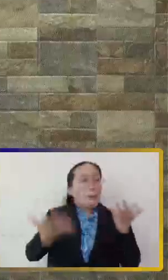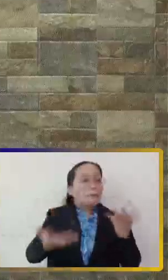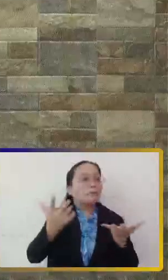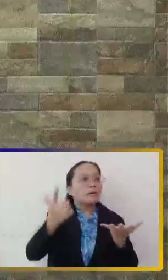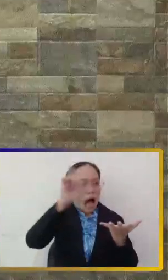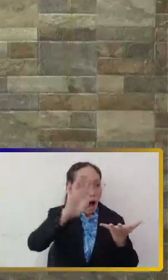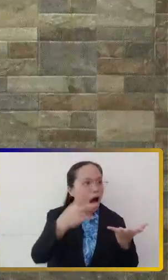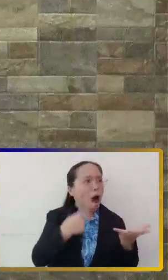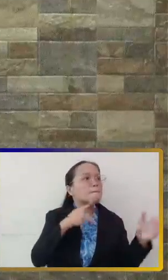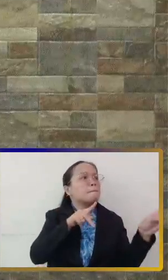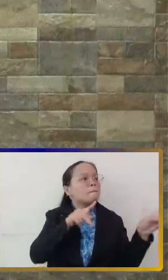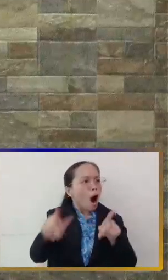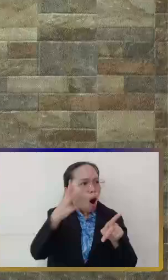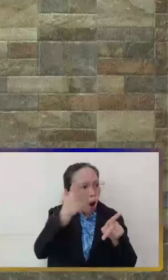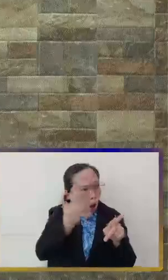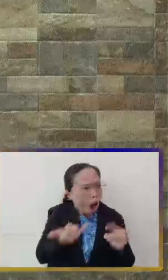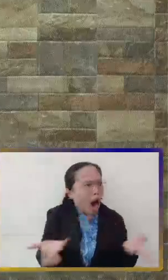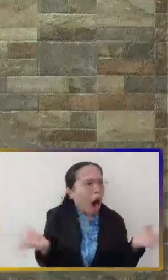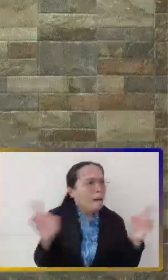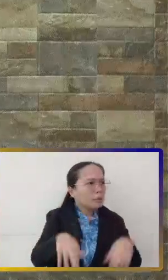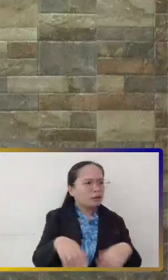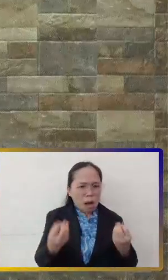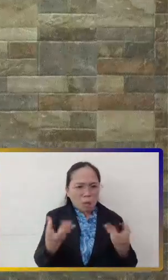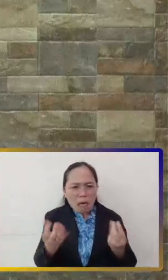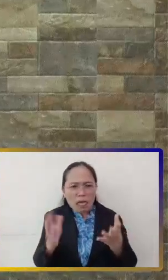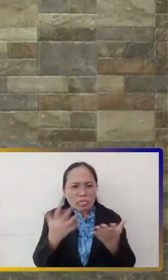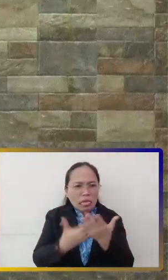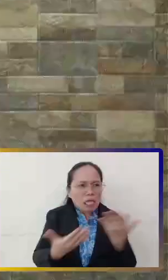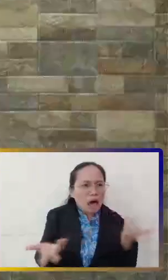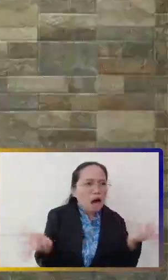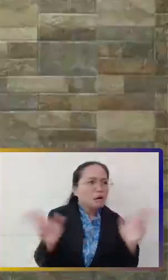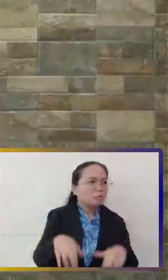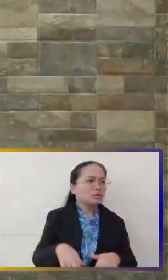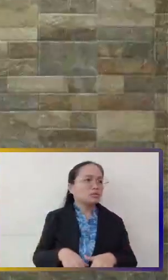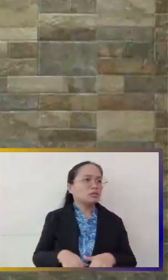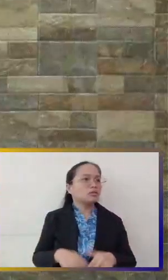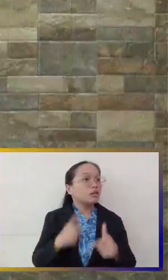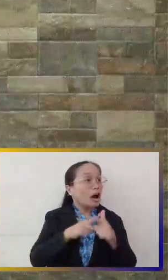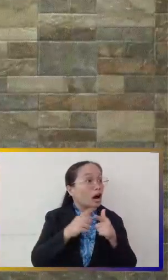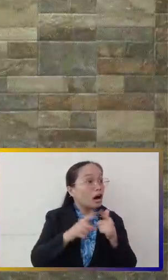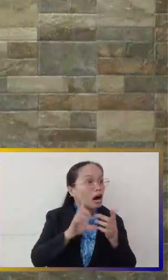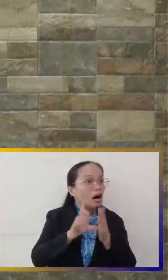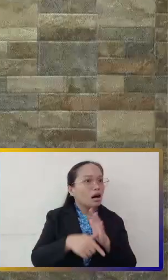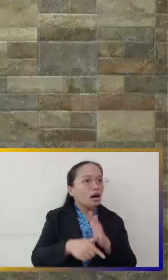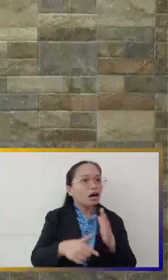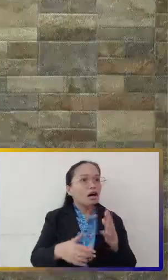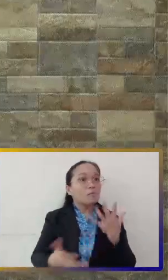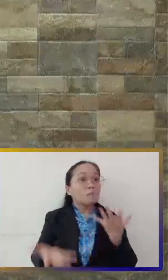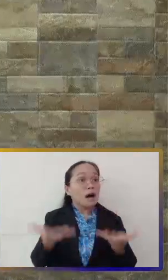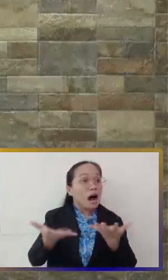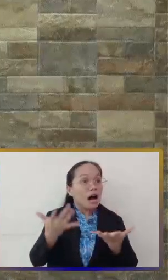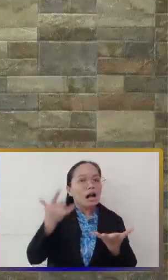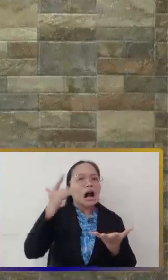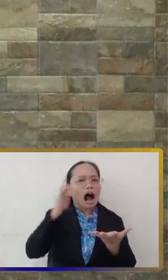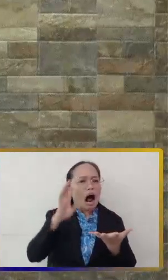Okay? May gustong mangyari ang Diyos kung bakit pinahintulutan to. Ibig sabihin, hindi nakapikit ang Diyos dito.